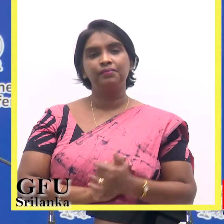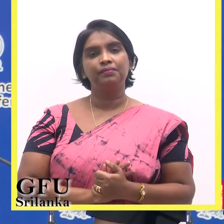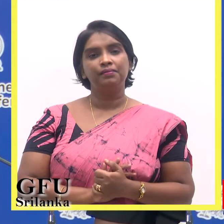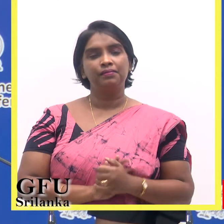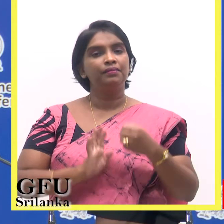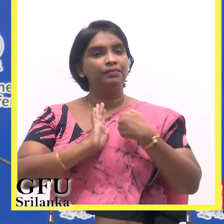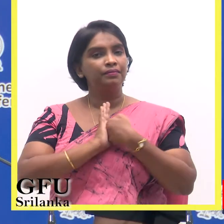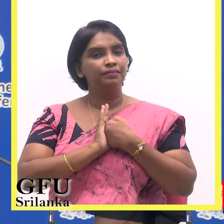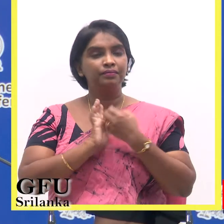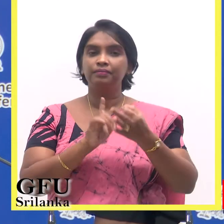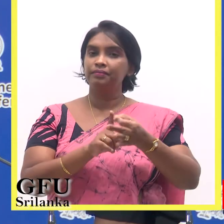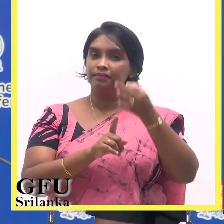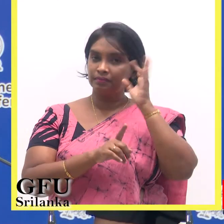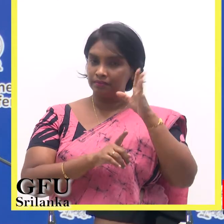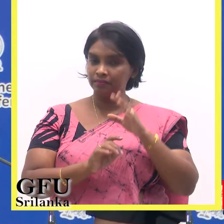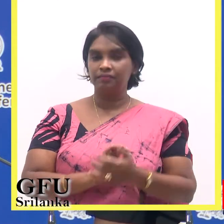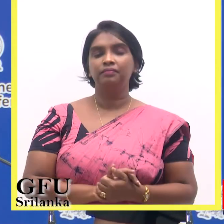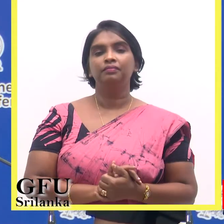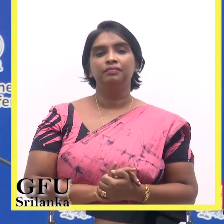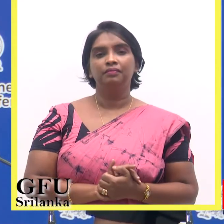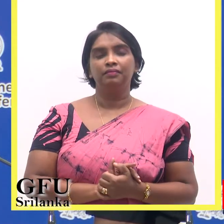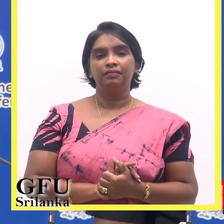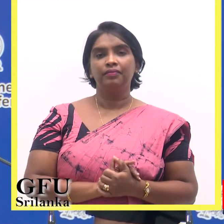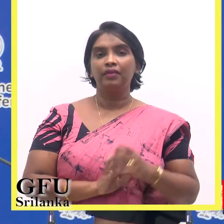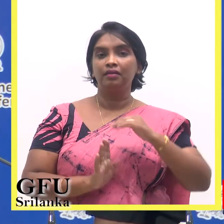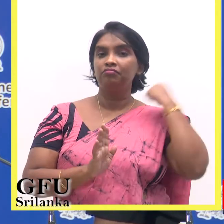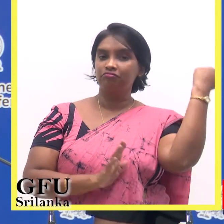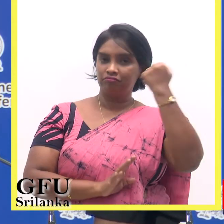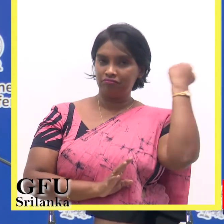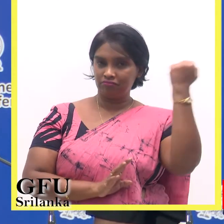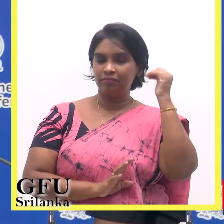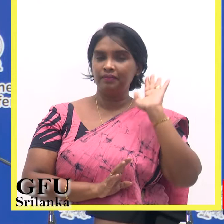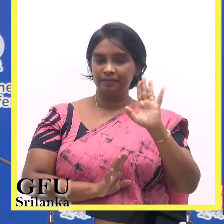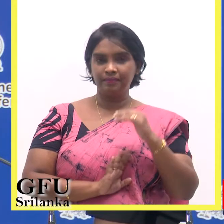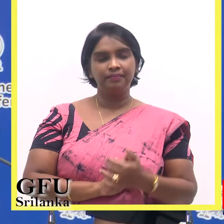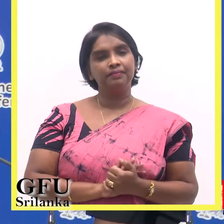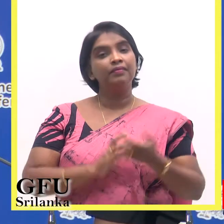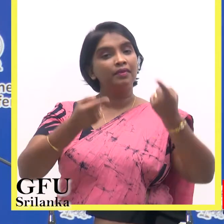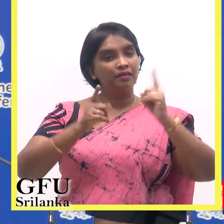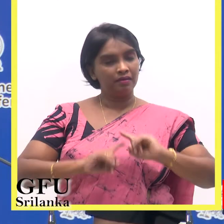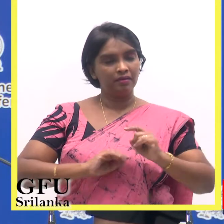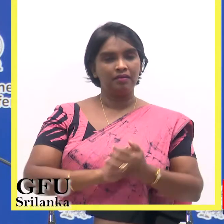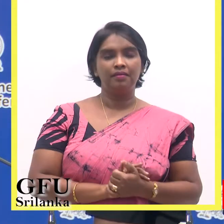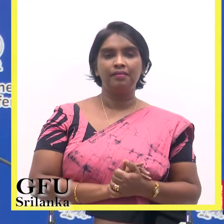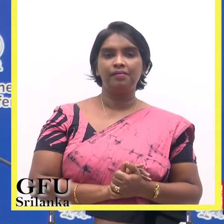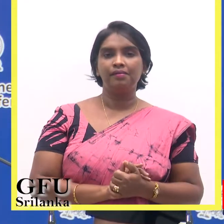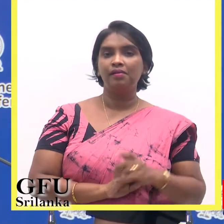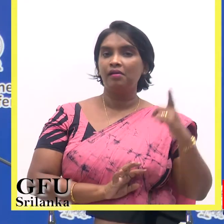විශේෂයෙන්ම අතිගරු ජනාධිපතිතුමා ජාතිය ඇමතීමට නියමිතයි. ඉන්